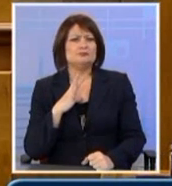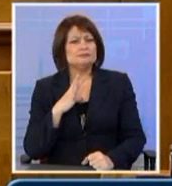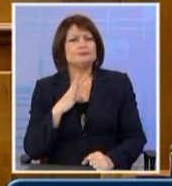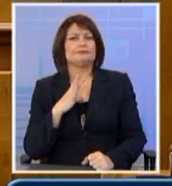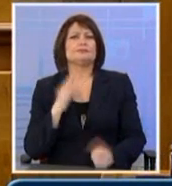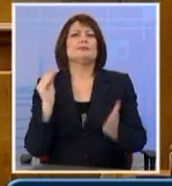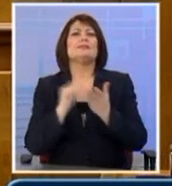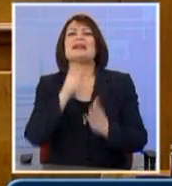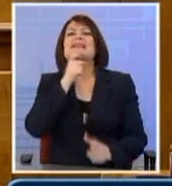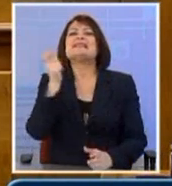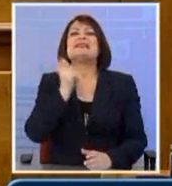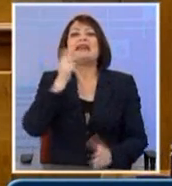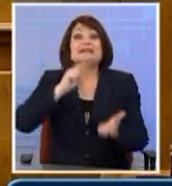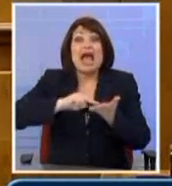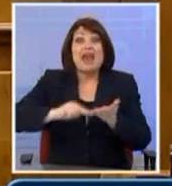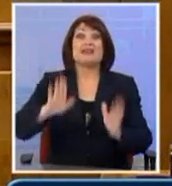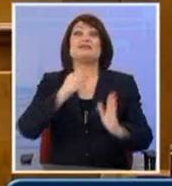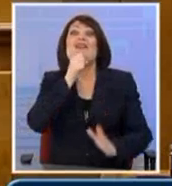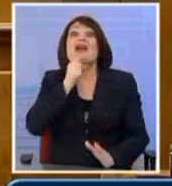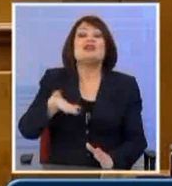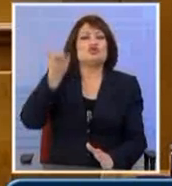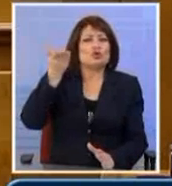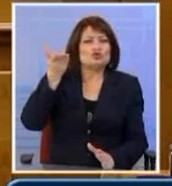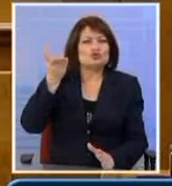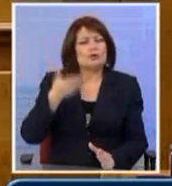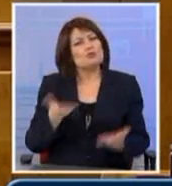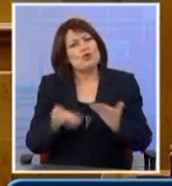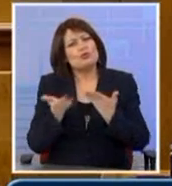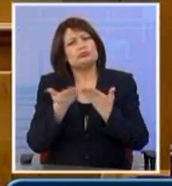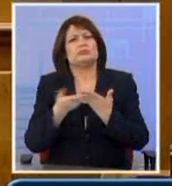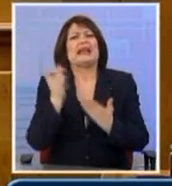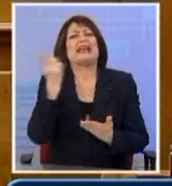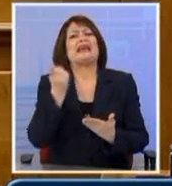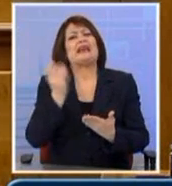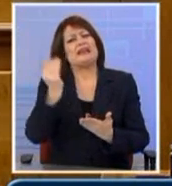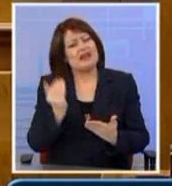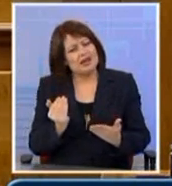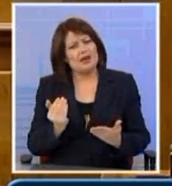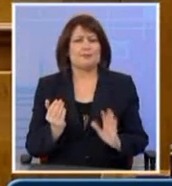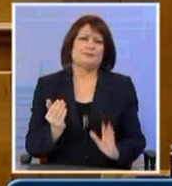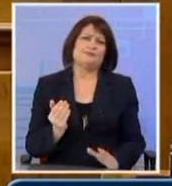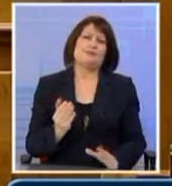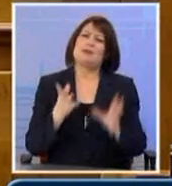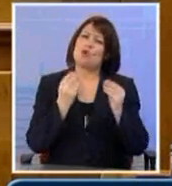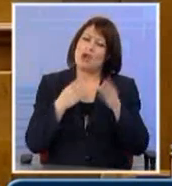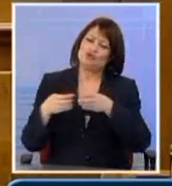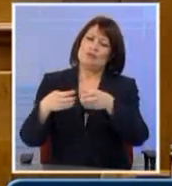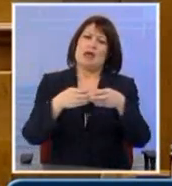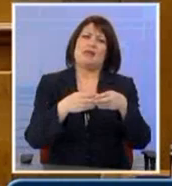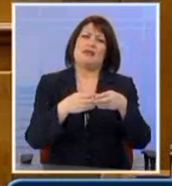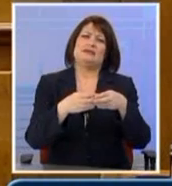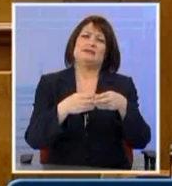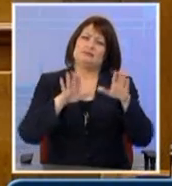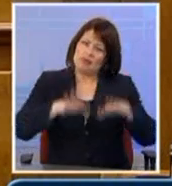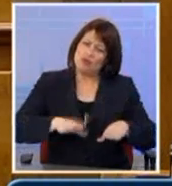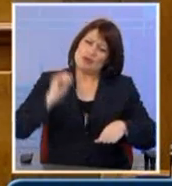επαναφορά της σύνταξης των ασφάλιστου υπερήλικα με πολύ πιο ευνοϊκά και φιλικά κριτήρια, κάτι που καλύπτει μεγάλες κατηγορίες ομογενών